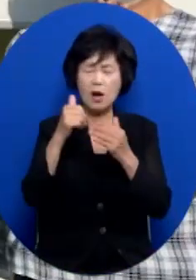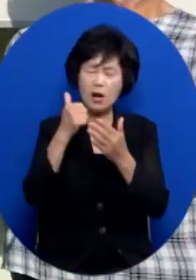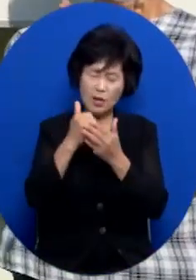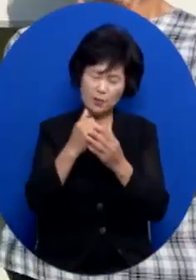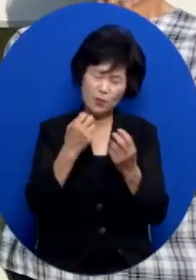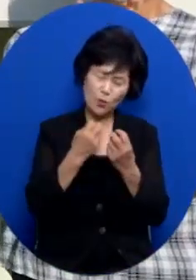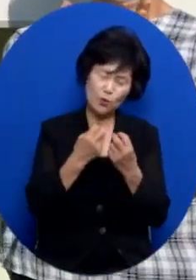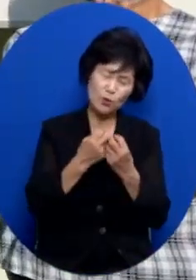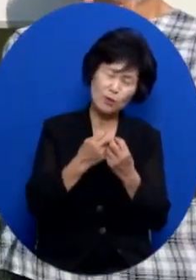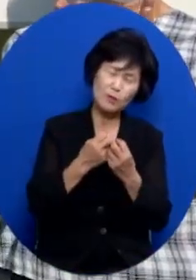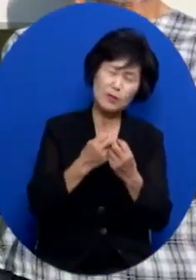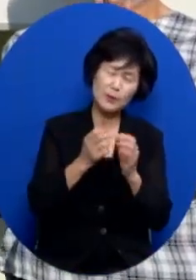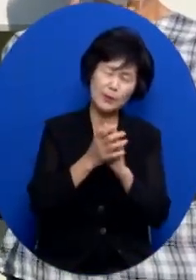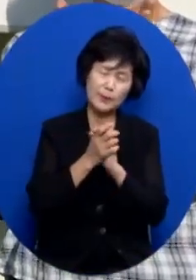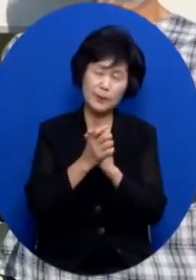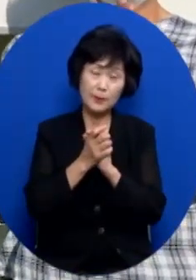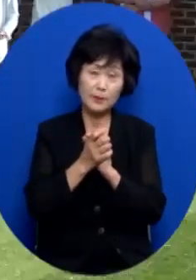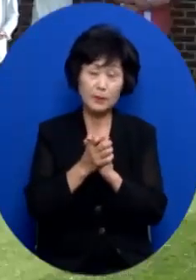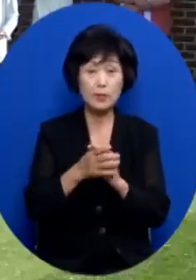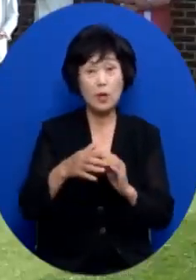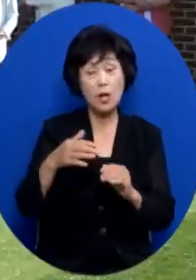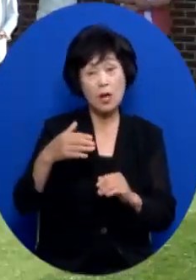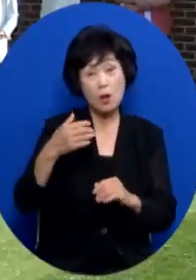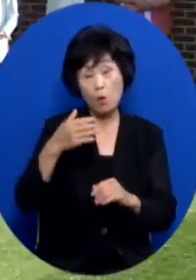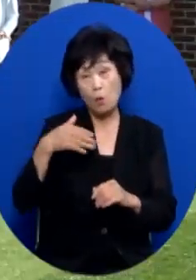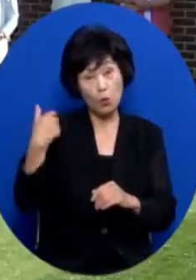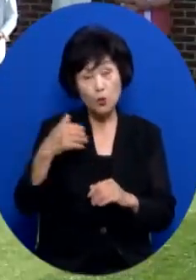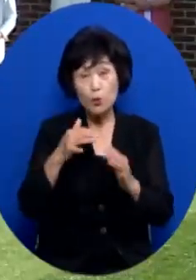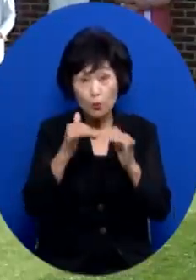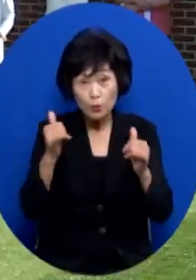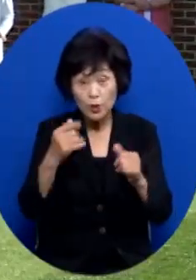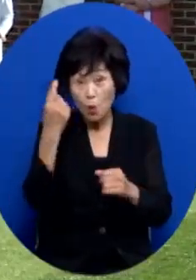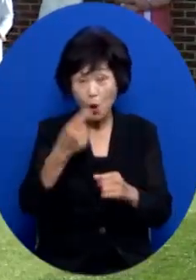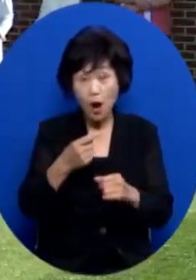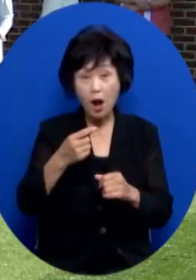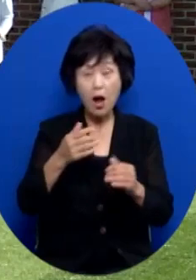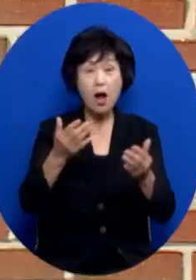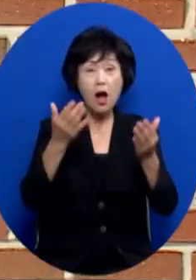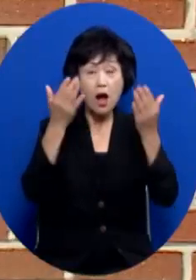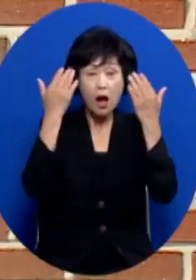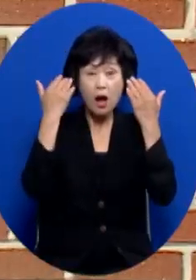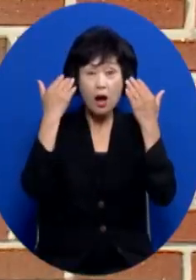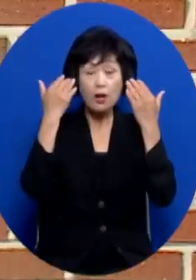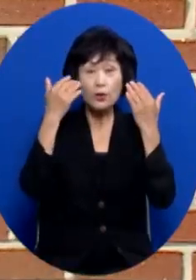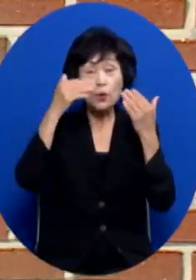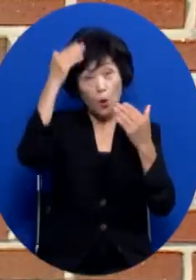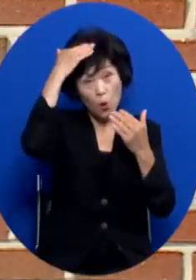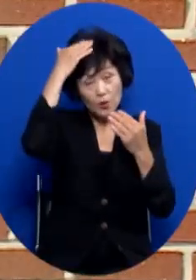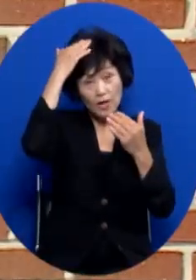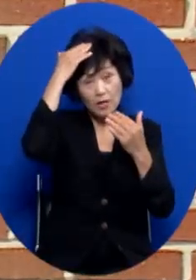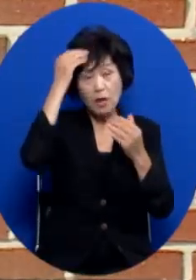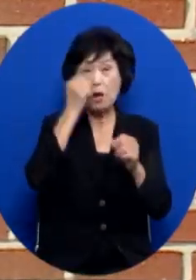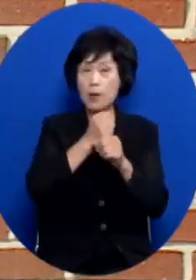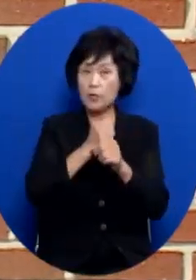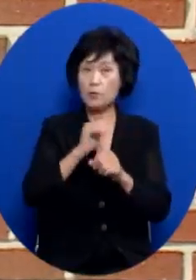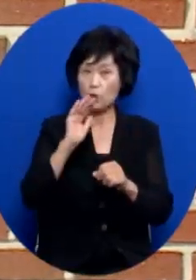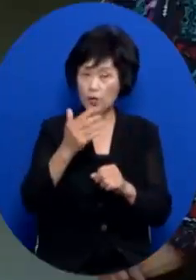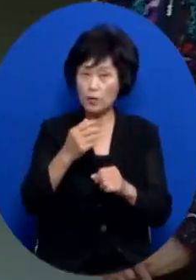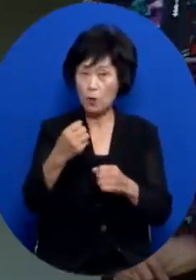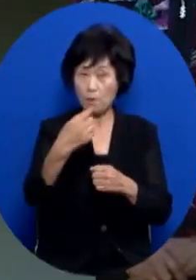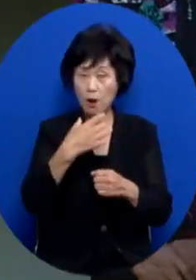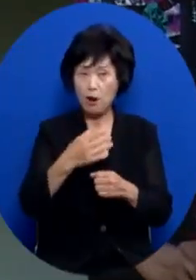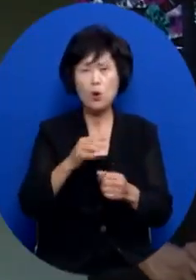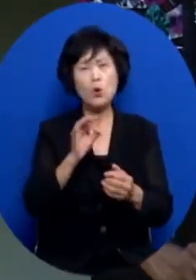가무엇을해야할까요 ?"라고물었습니다.그때낯선사람이와서" 이옥상에축구장을만들수있어요 ."라고말했습니다.하지만우리에겐돈이없었어요.